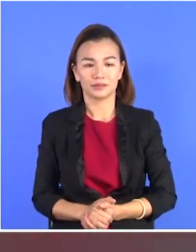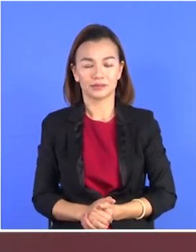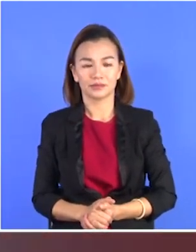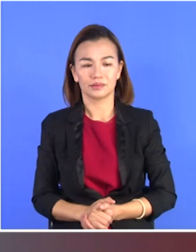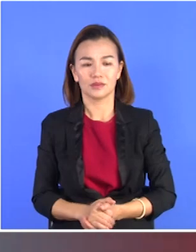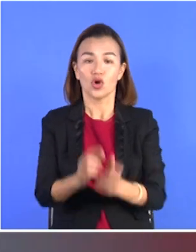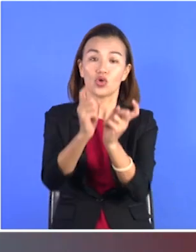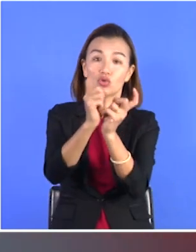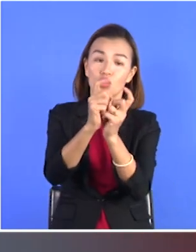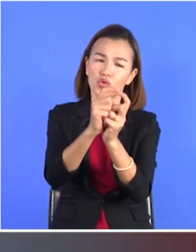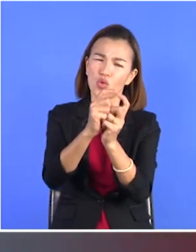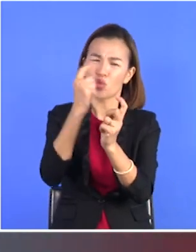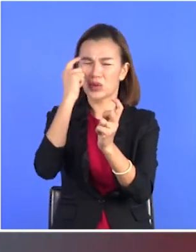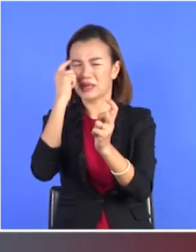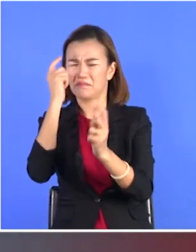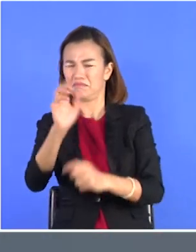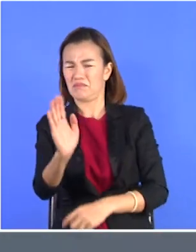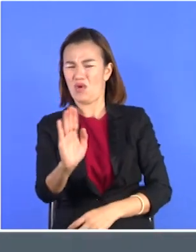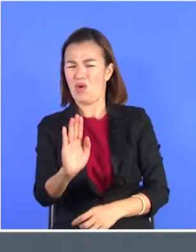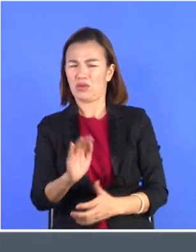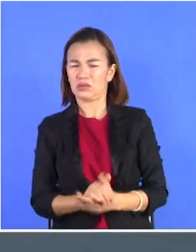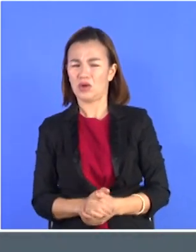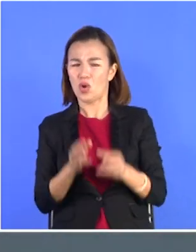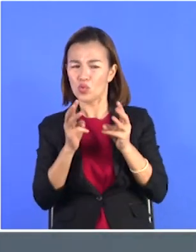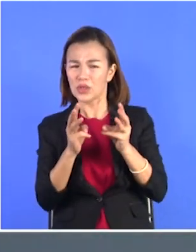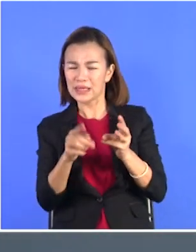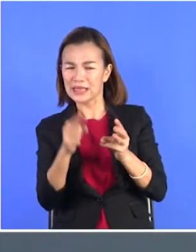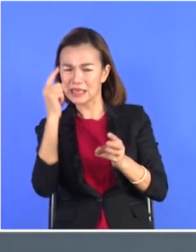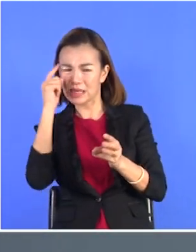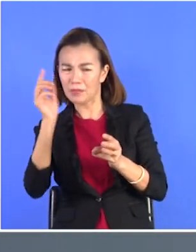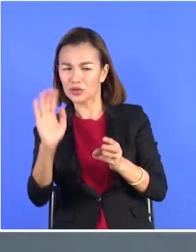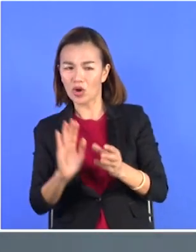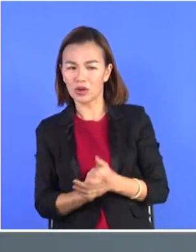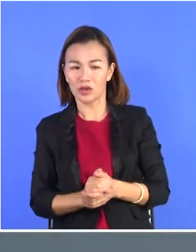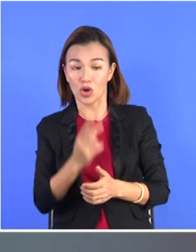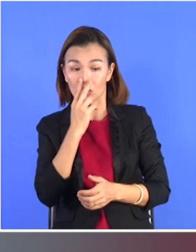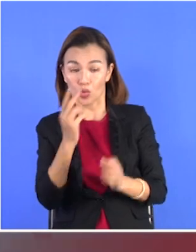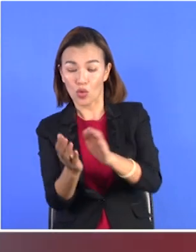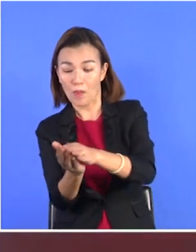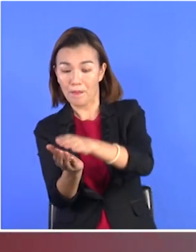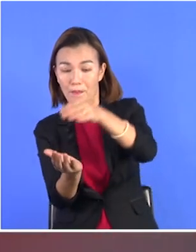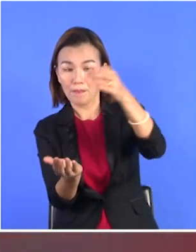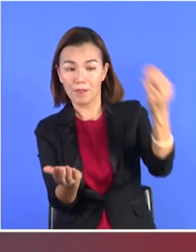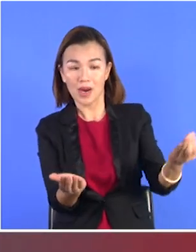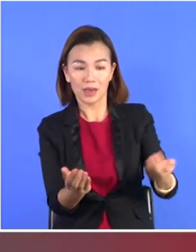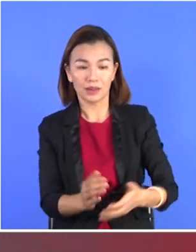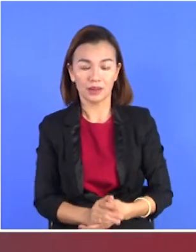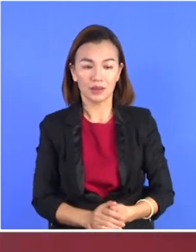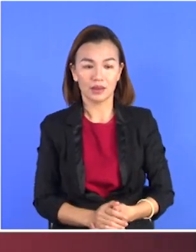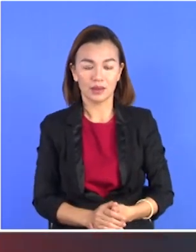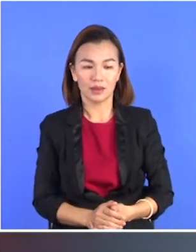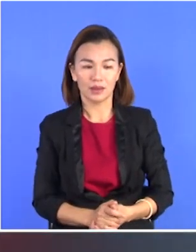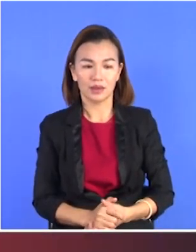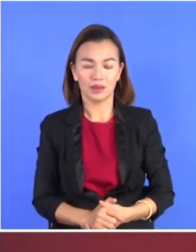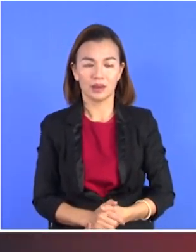เนี่ยเจ้าหน้าที่ไม่น่าจะต้องแบบใช้วิธีการอะไรอย่างเยแล้วเดี๋ยวดูจังหวะเขาเปิดออกมานะเห็นอาวุธของเขานี่พอจะรู้แล้วใช่